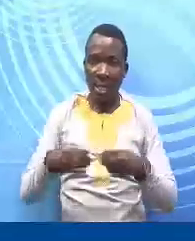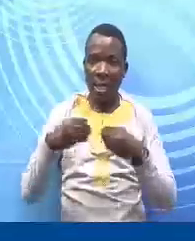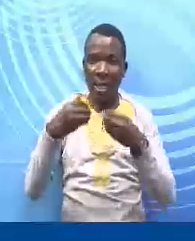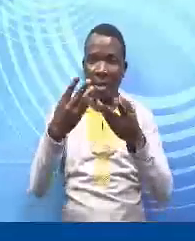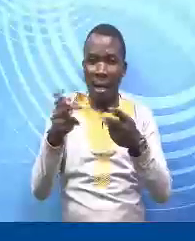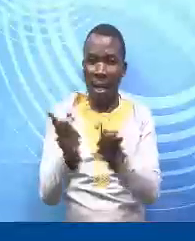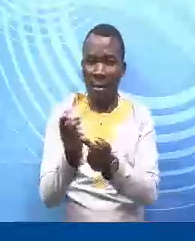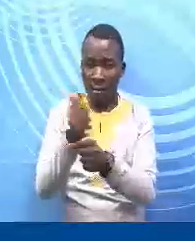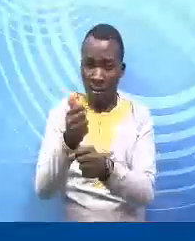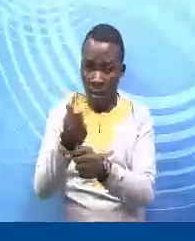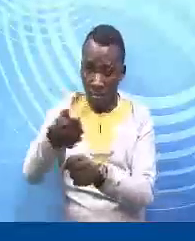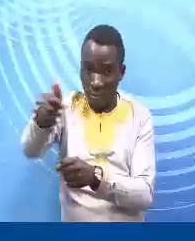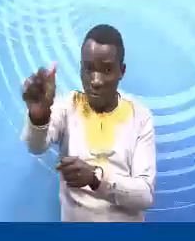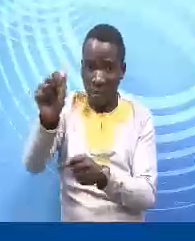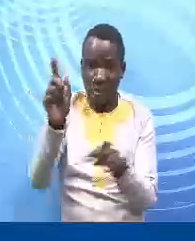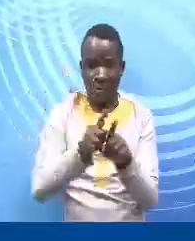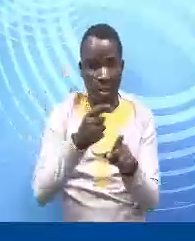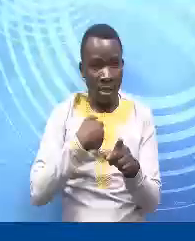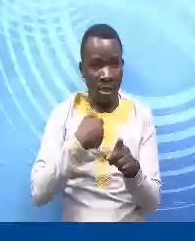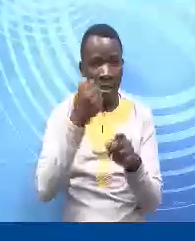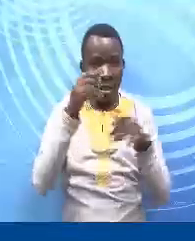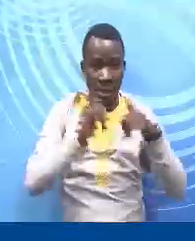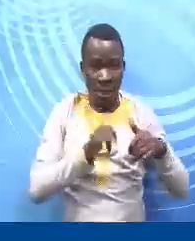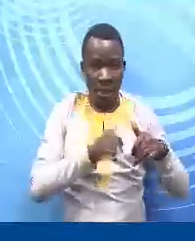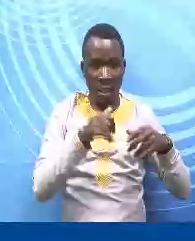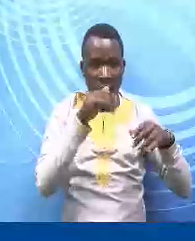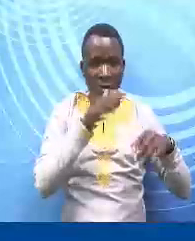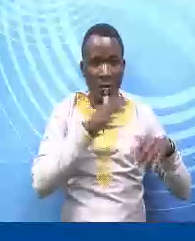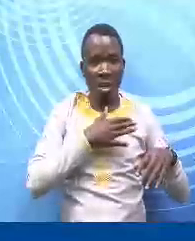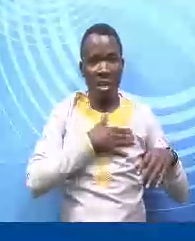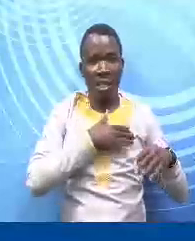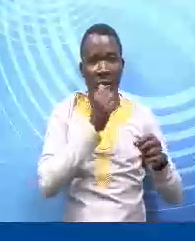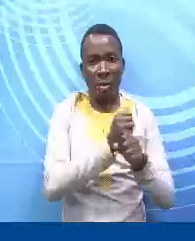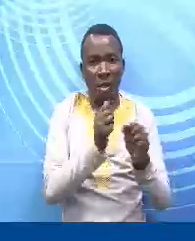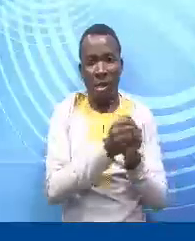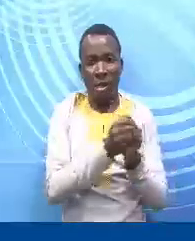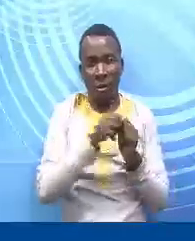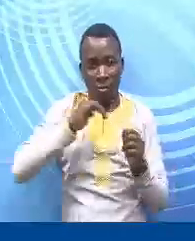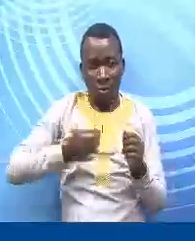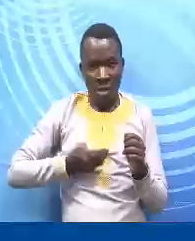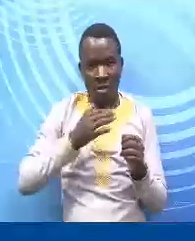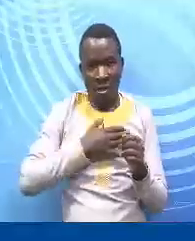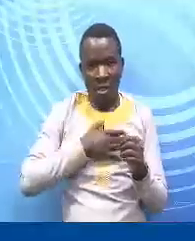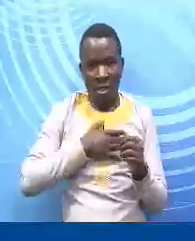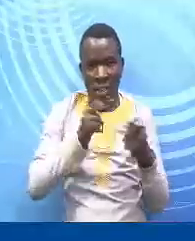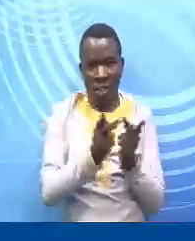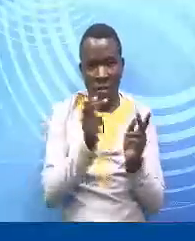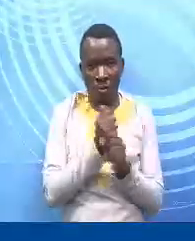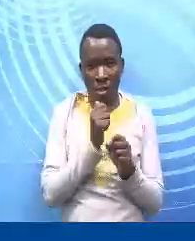aho bakorera nanjye ngasigarana kwanjye n'umugore wanjye nanjye aho